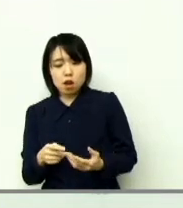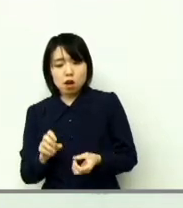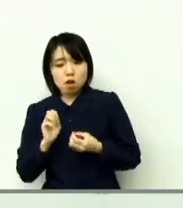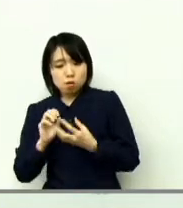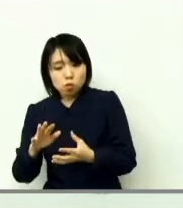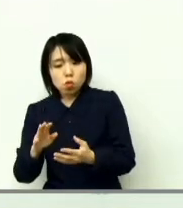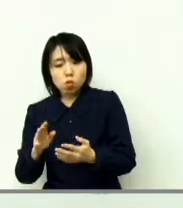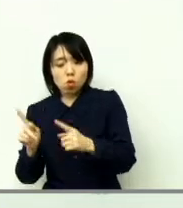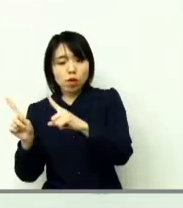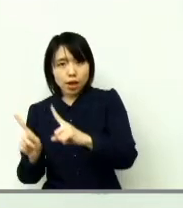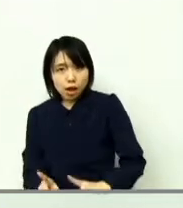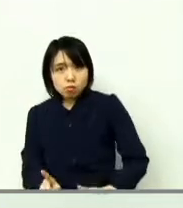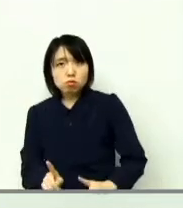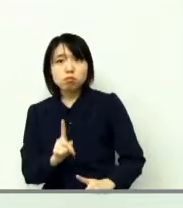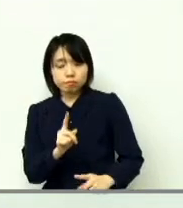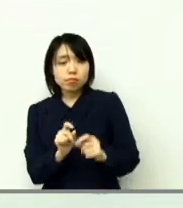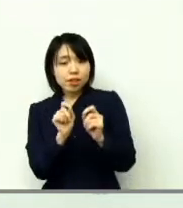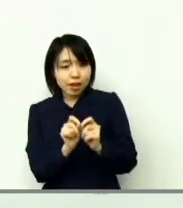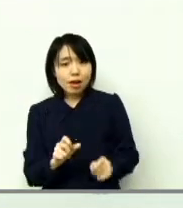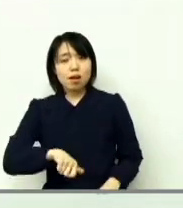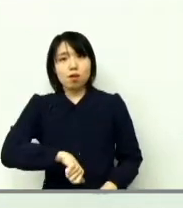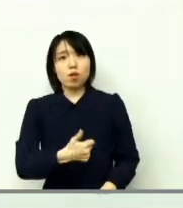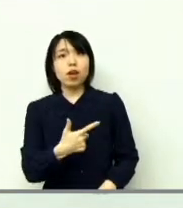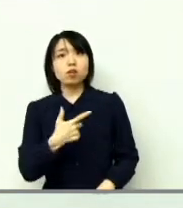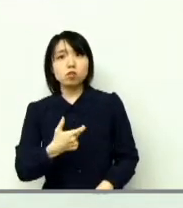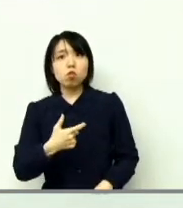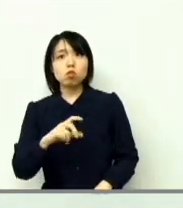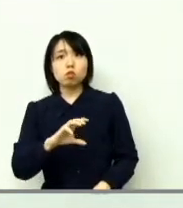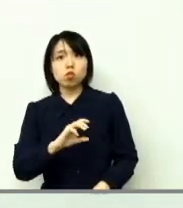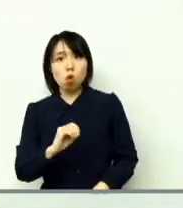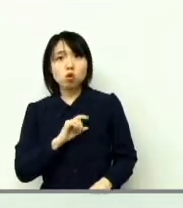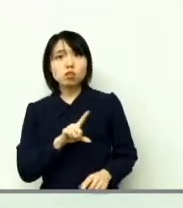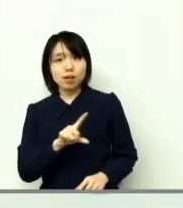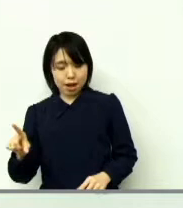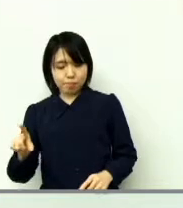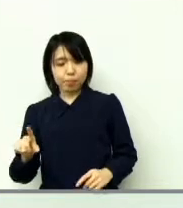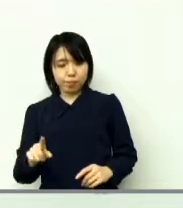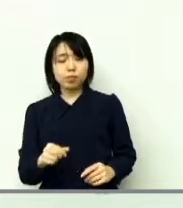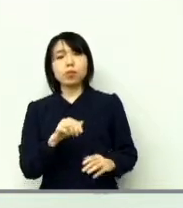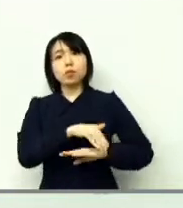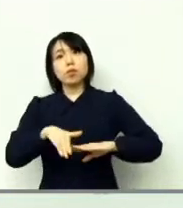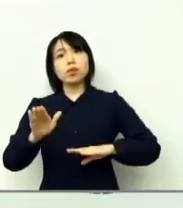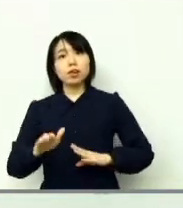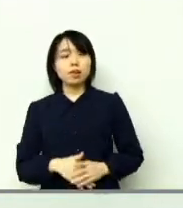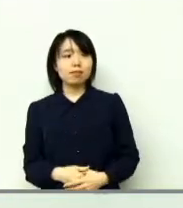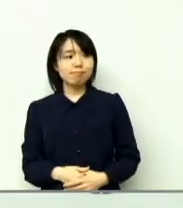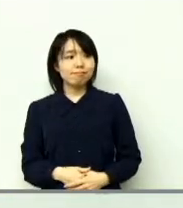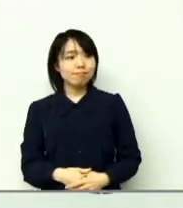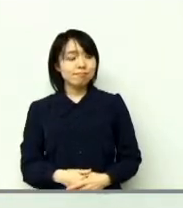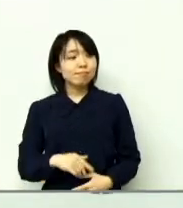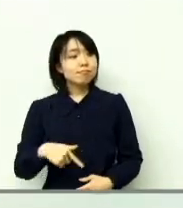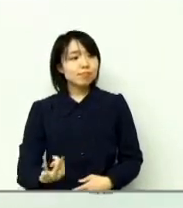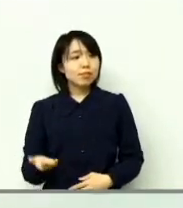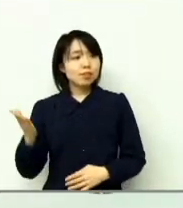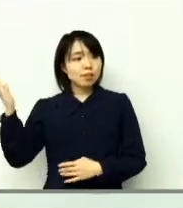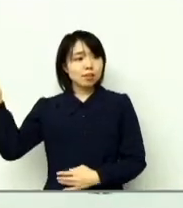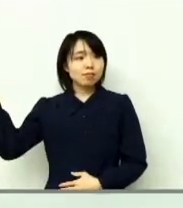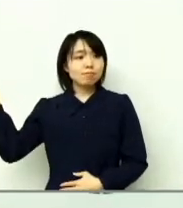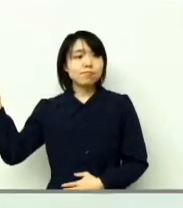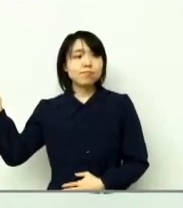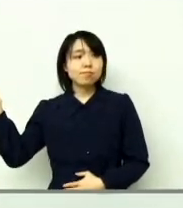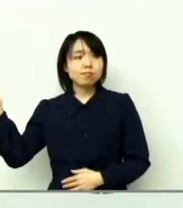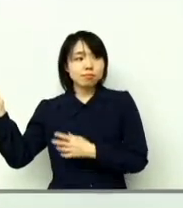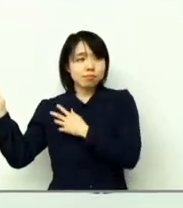視点から生み出していくということでございます。次に埼玉市成長加速化戦略の主